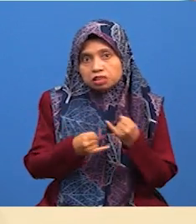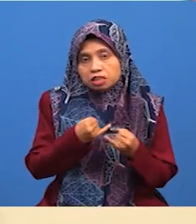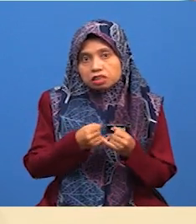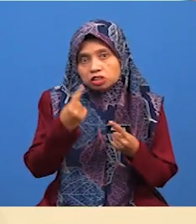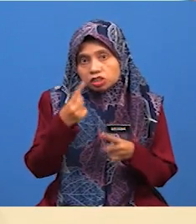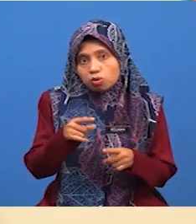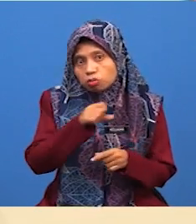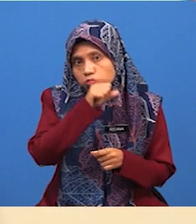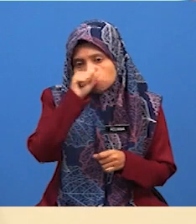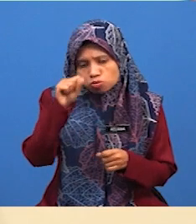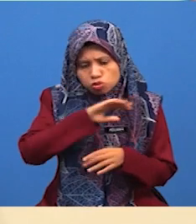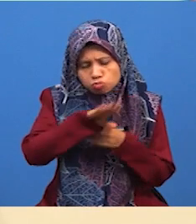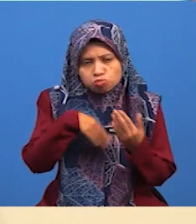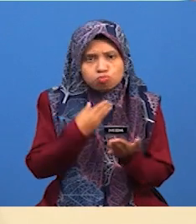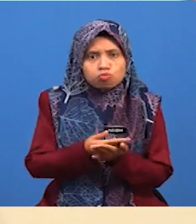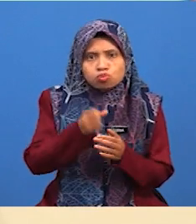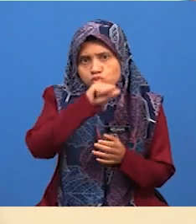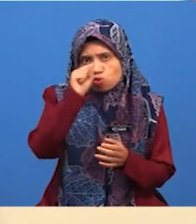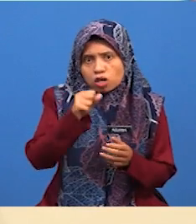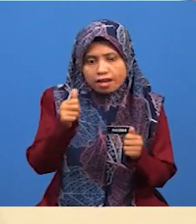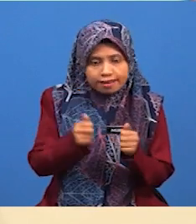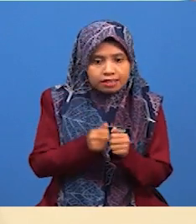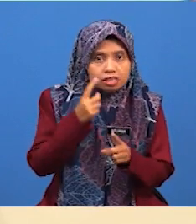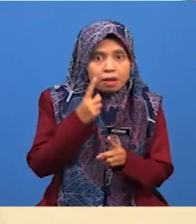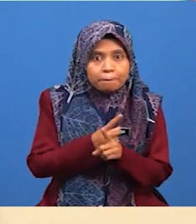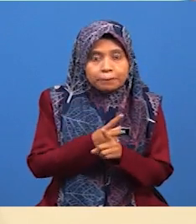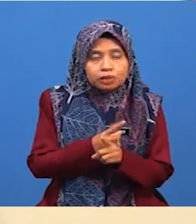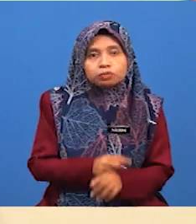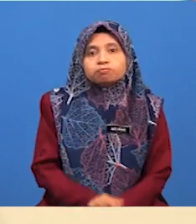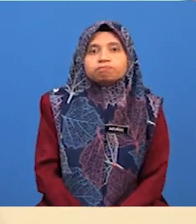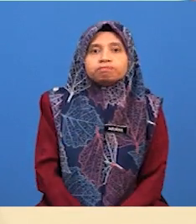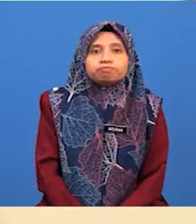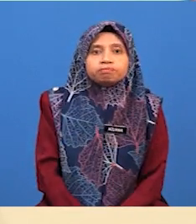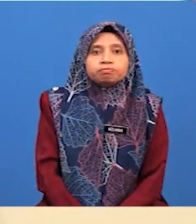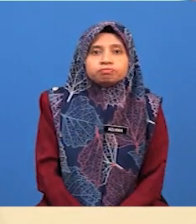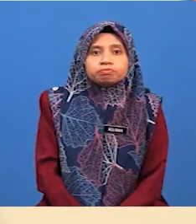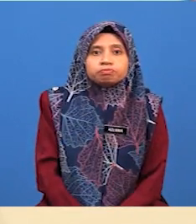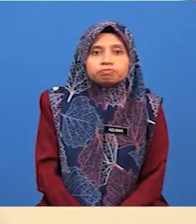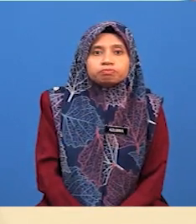berjaya menjawab semua soalan dengan tepat dan betul.